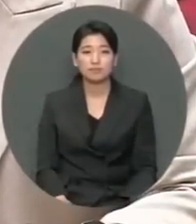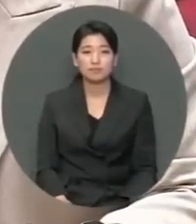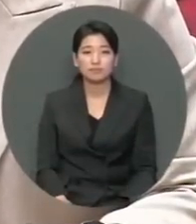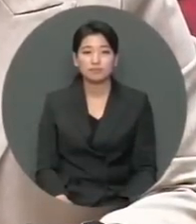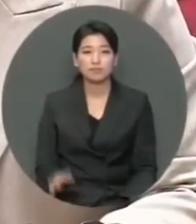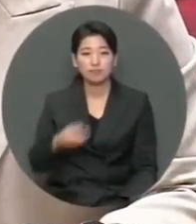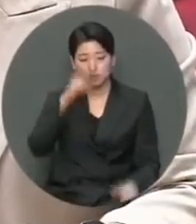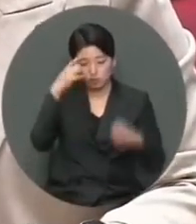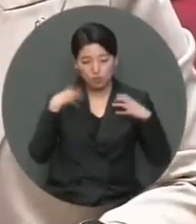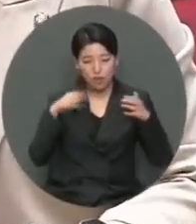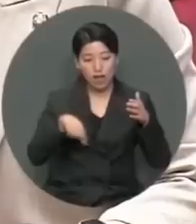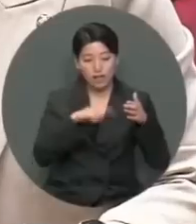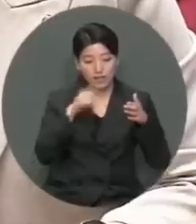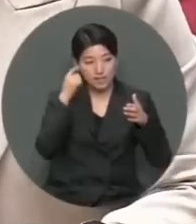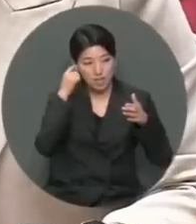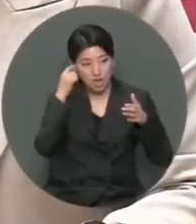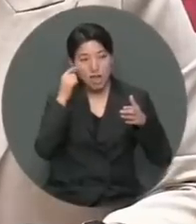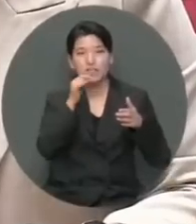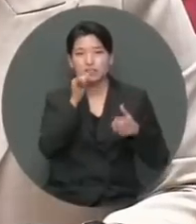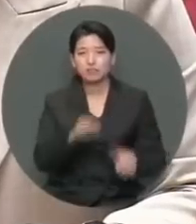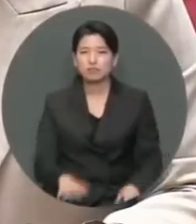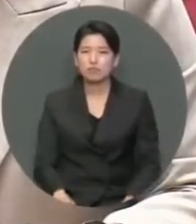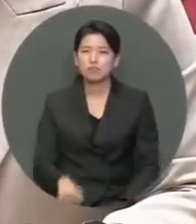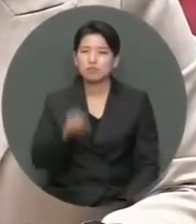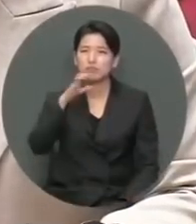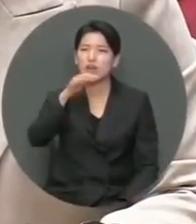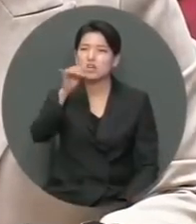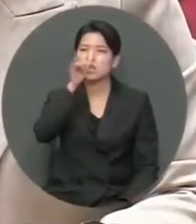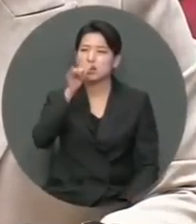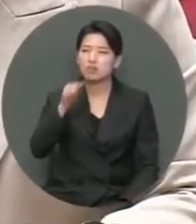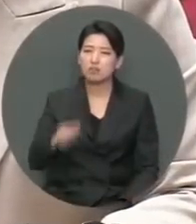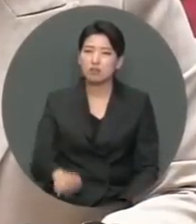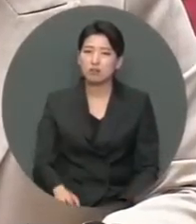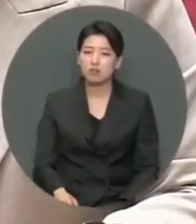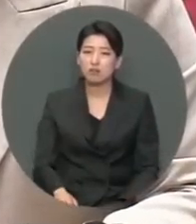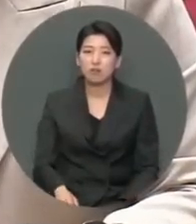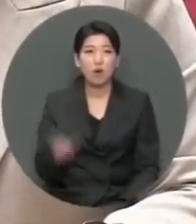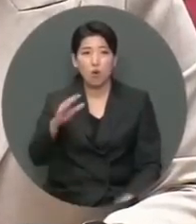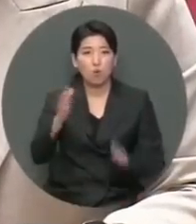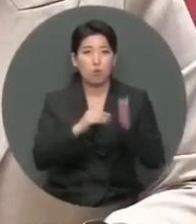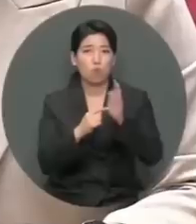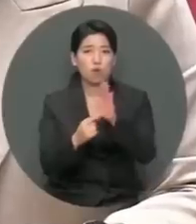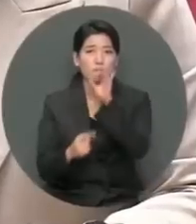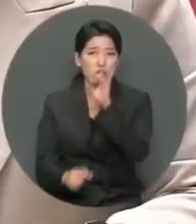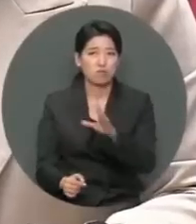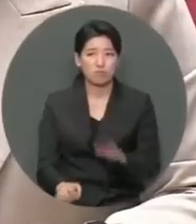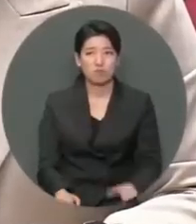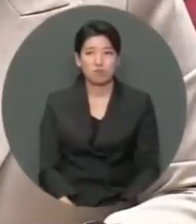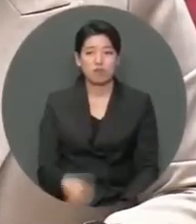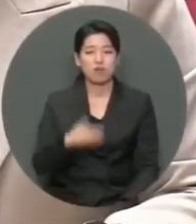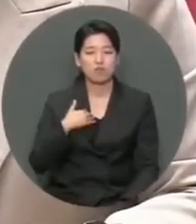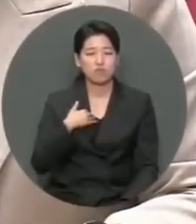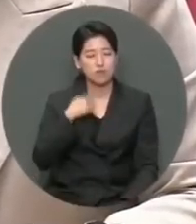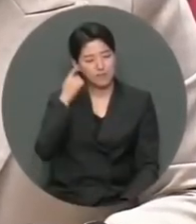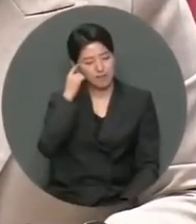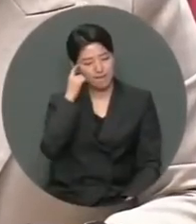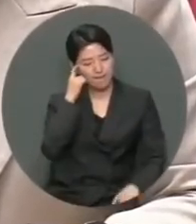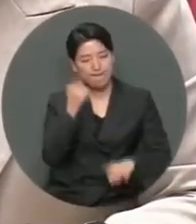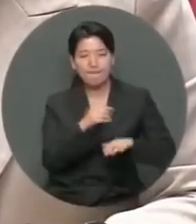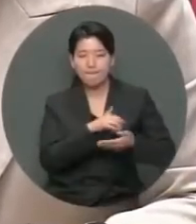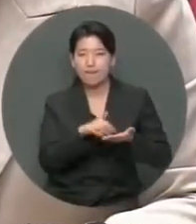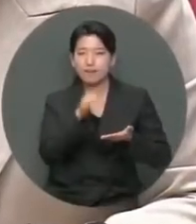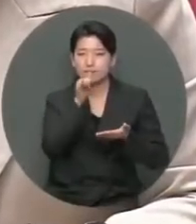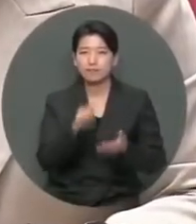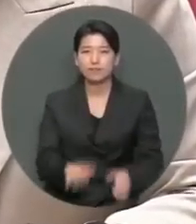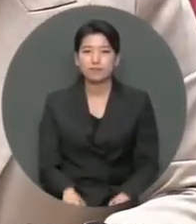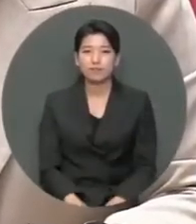있습니다. 그러니까 전략이 그냥 있다고만 하시면 아니, 그거를 공개할 수가 없죠. 그럼 이거를 여쭤볼게요. 그